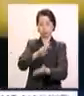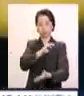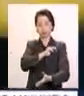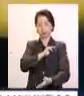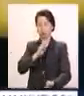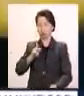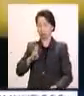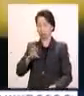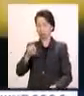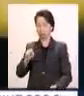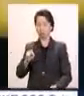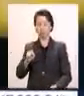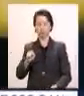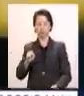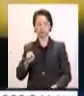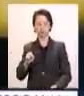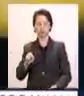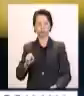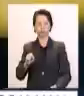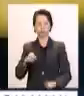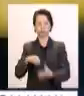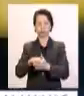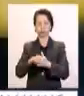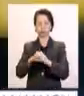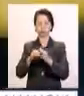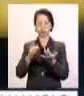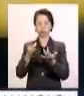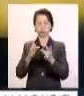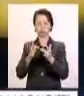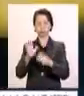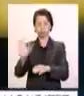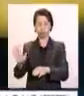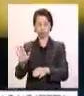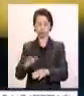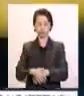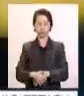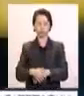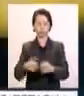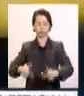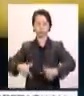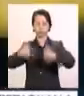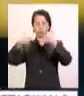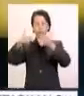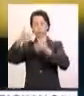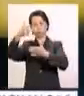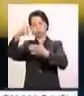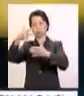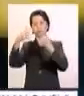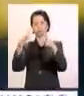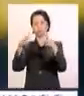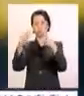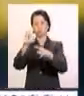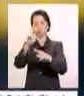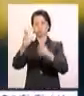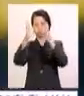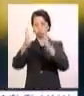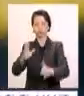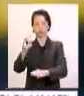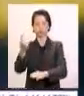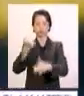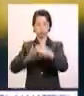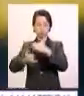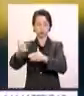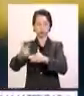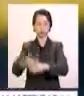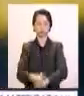dan Sukan Syed Saddiq Syed Abdul Rahman di laman Instagram beliau. Live screening itu terhad kepada 15,000 penyokong sahaja.